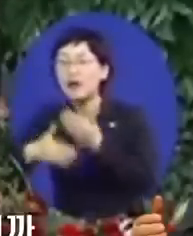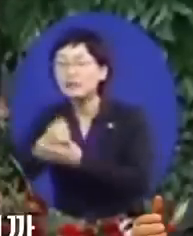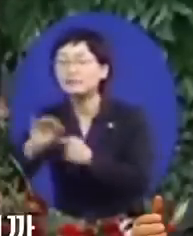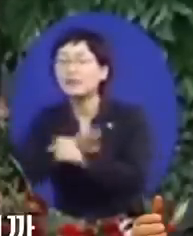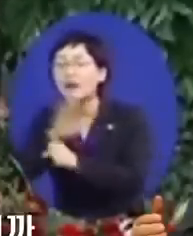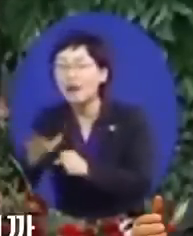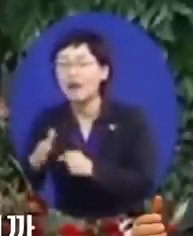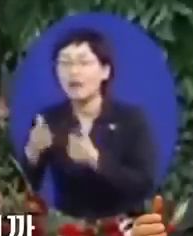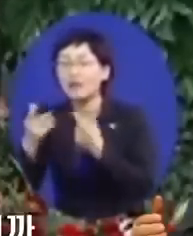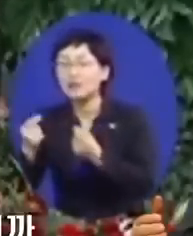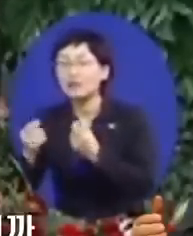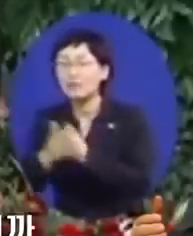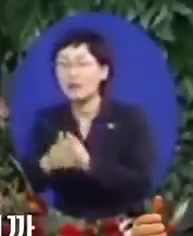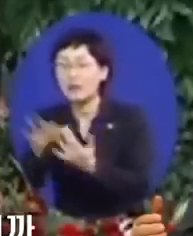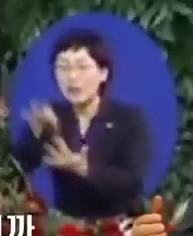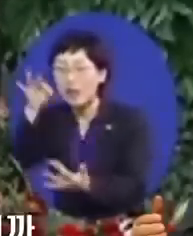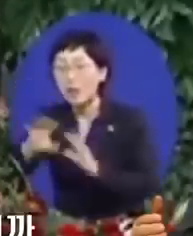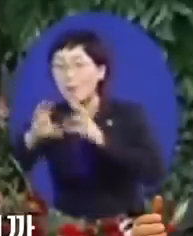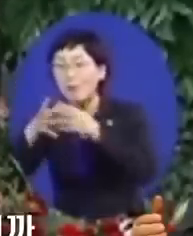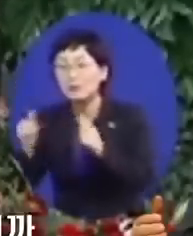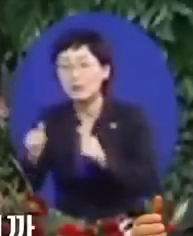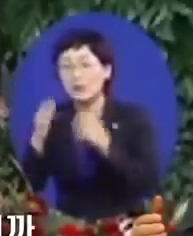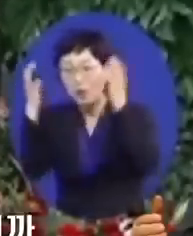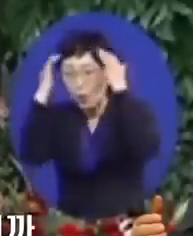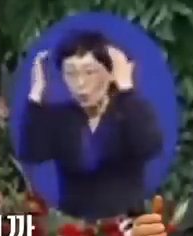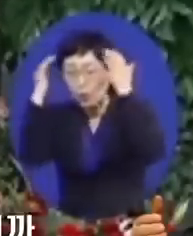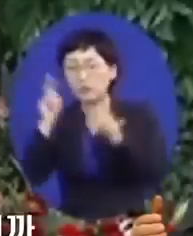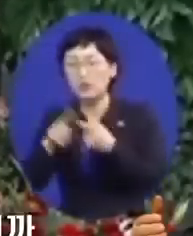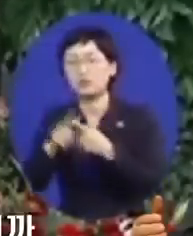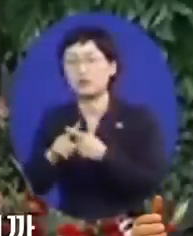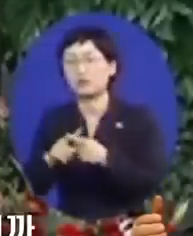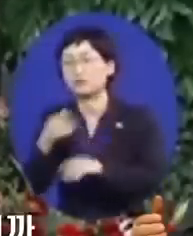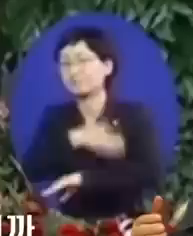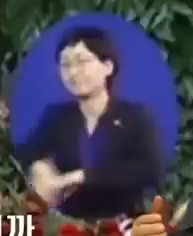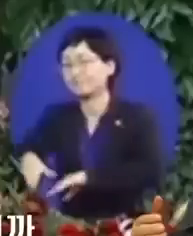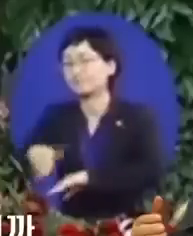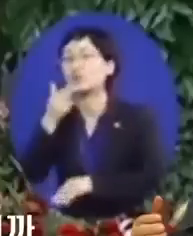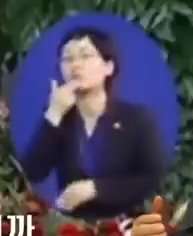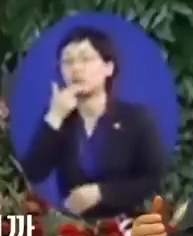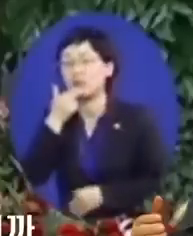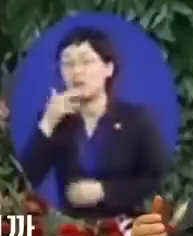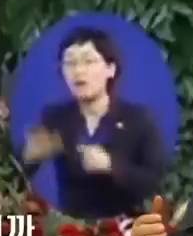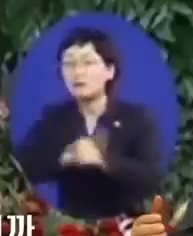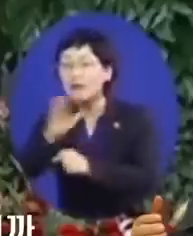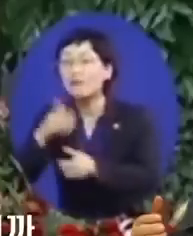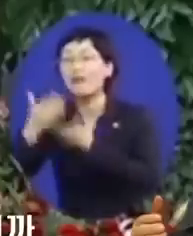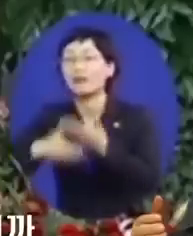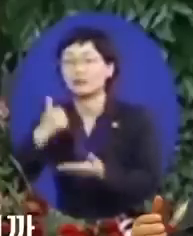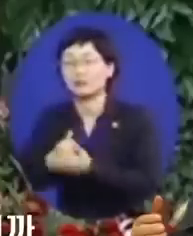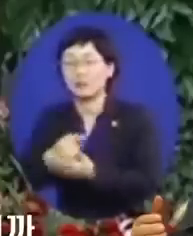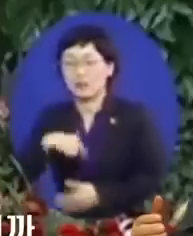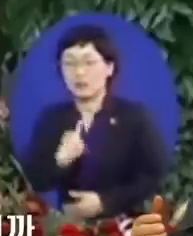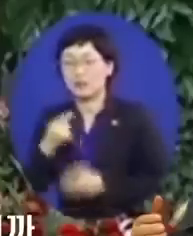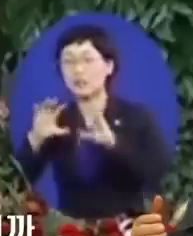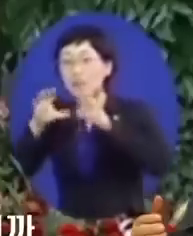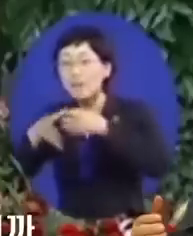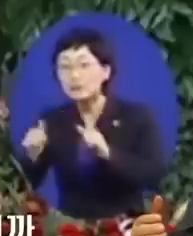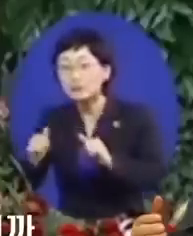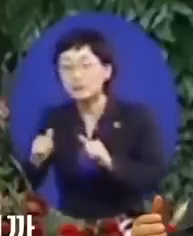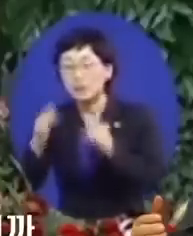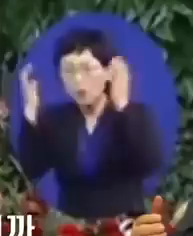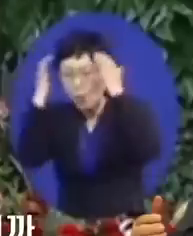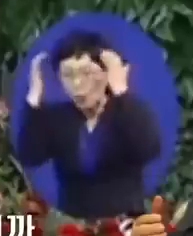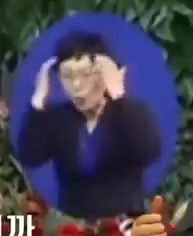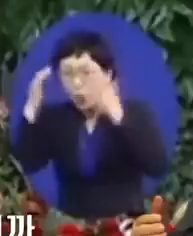하나님은 택하신 백성이 고통당하는 것을 외면하실 수가 없습니다. 사랑의 하나님께서는 자기 백성이 고통당하고 있는